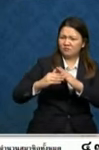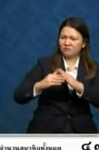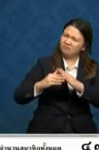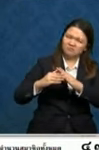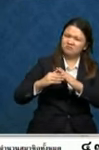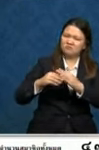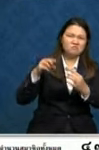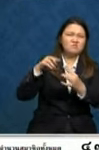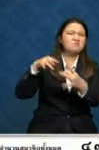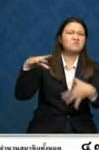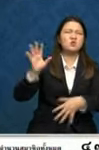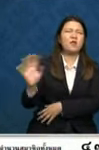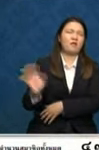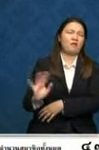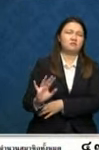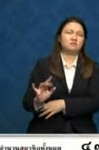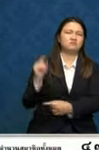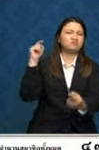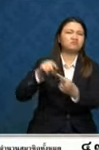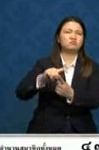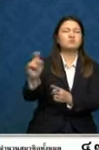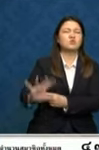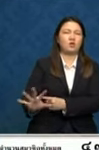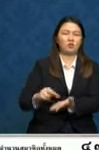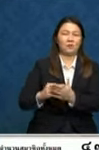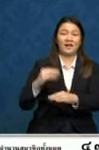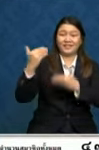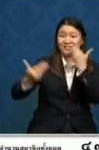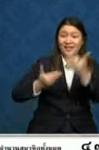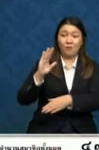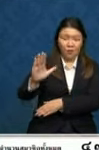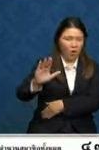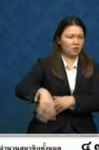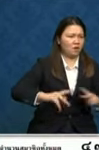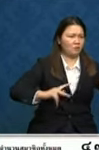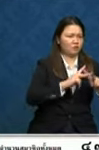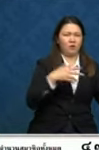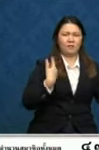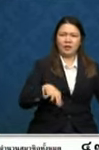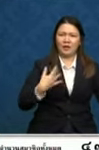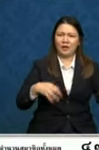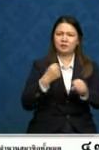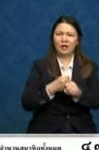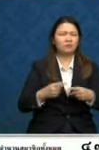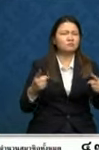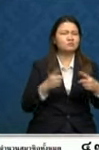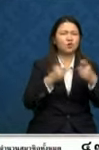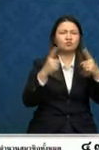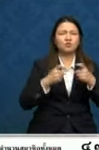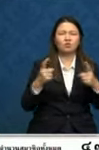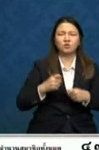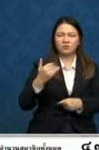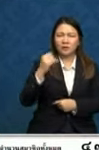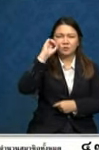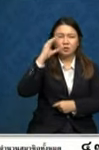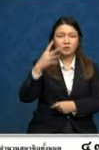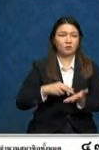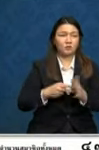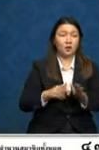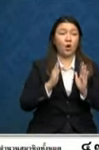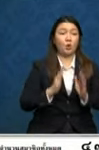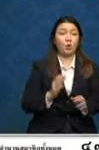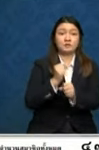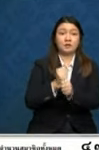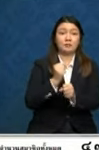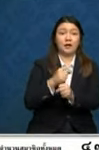มครับความซ้ำซ้อนในการทำงานและที่สำคัญครับบุคลากรที่มาทำงานในหน่วยงานนี้ล้วนแล้วแต่ม